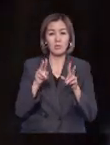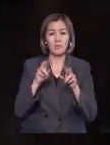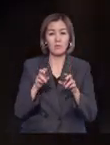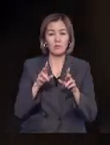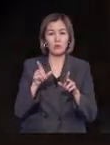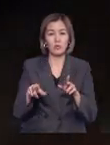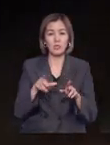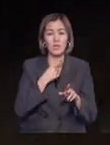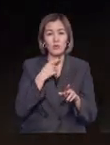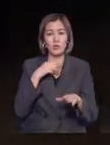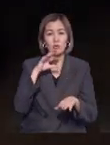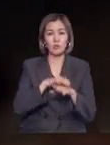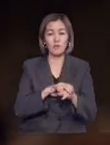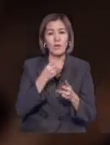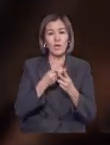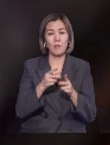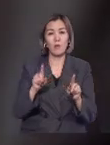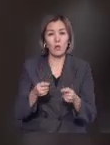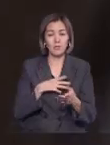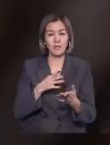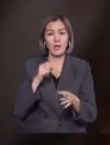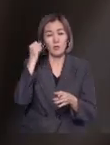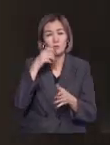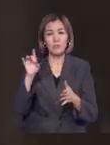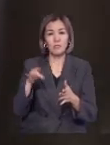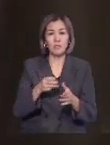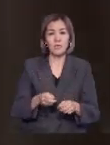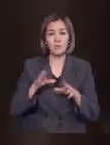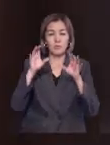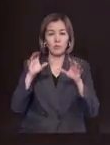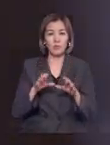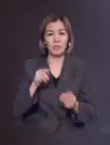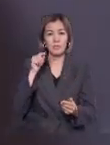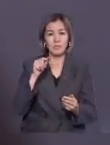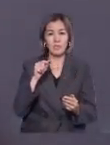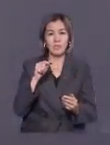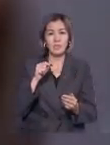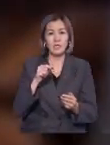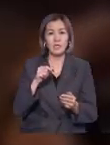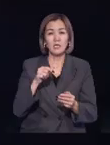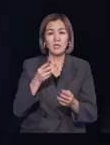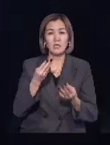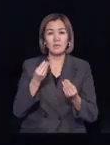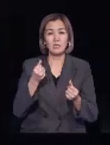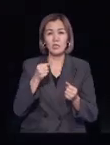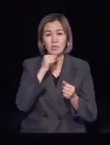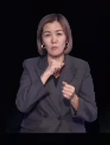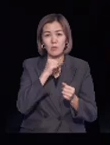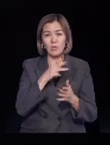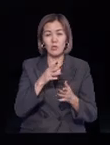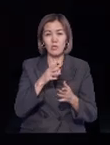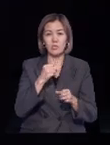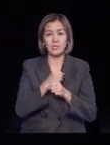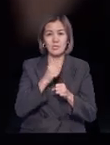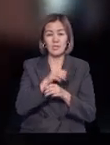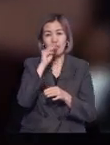бойынша іздеуде жүрген адам Талдықорғанда ұсталып қамауға алынды. Ол Өзбекстан республикасының қылмыстық кодексіне сәйкес емдену немесе жымқыру арқылы